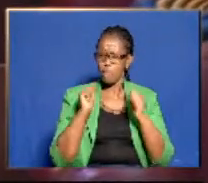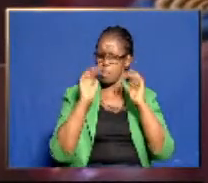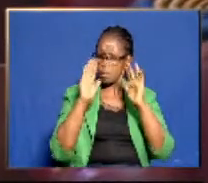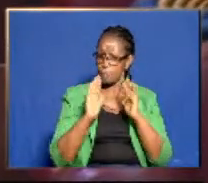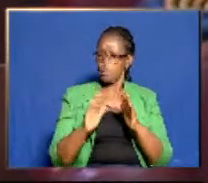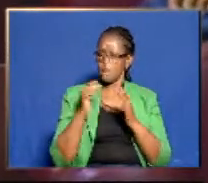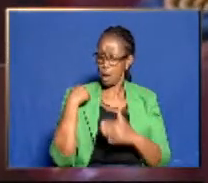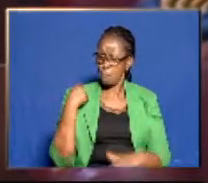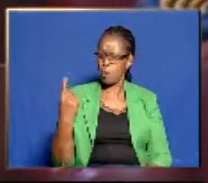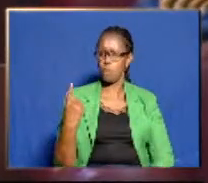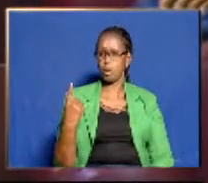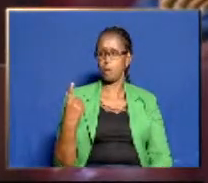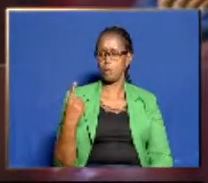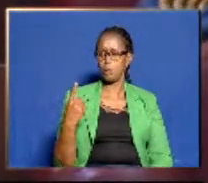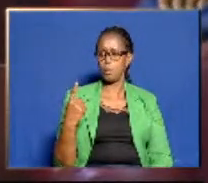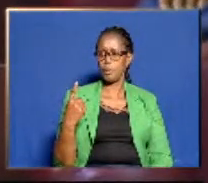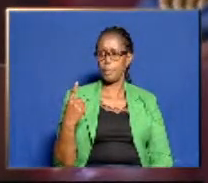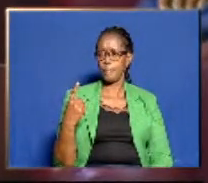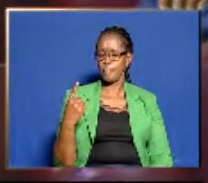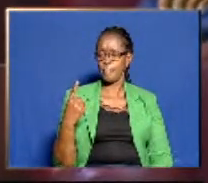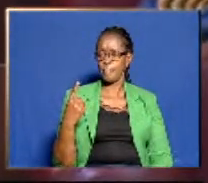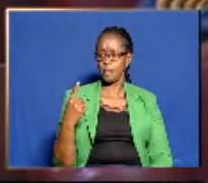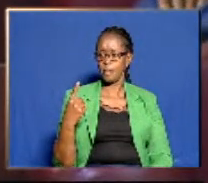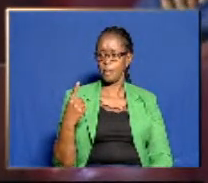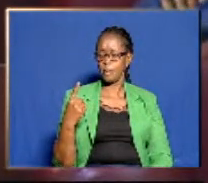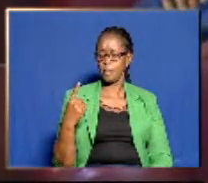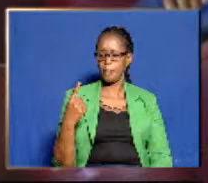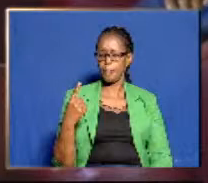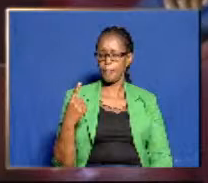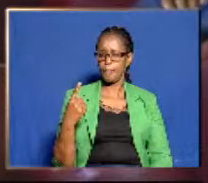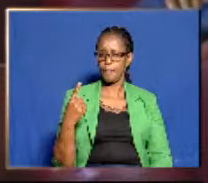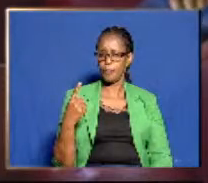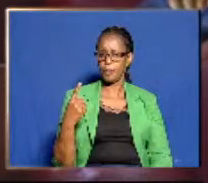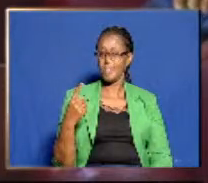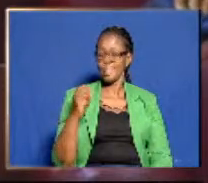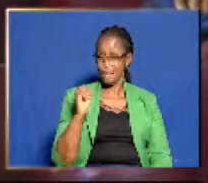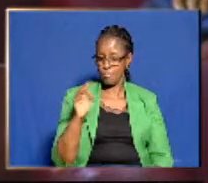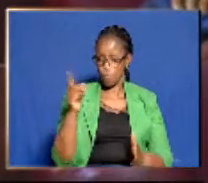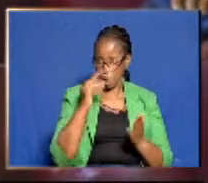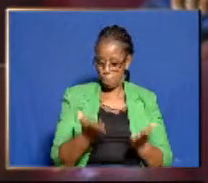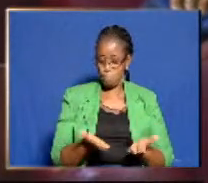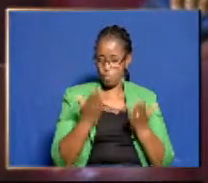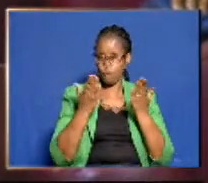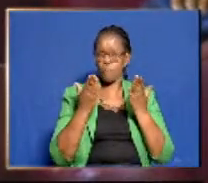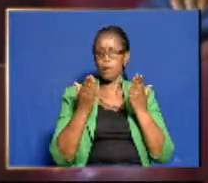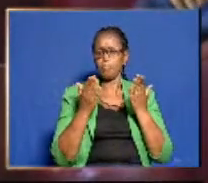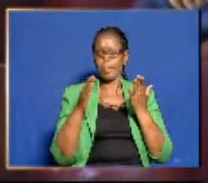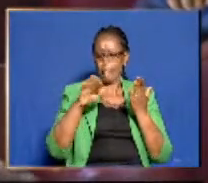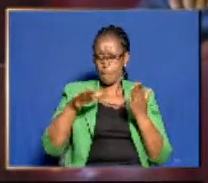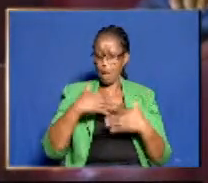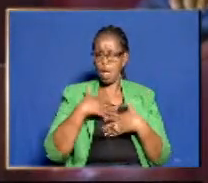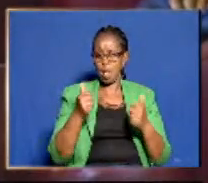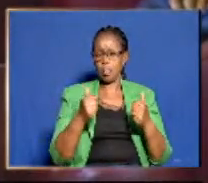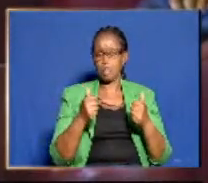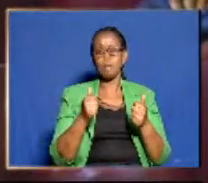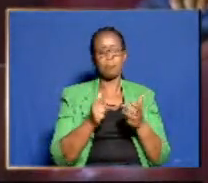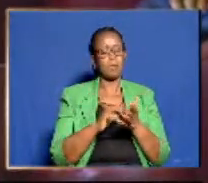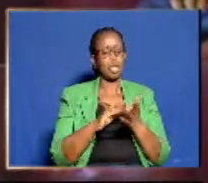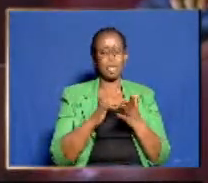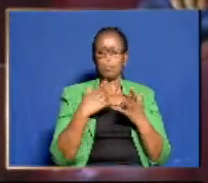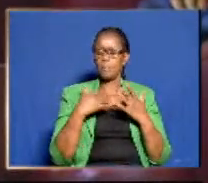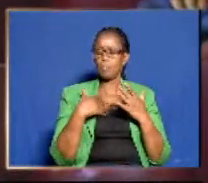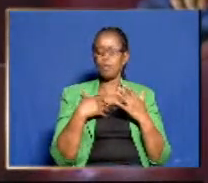tutazingatia sisi afya hapa Kenya, basi tutakuwa tumebadilisha maisha ya binadamu. Kwa sababu afya inaingilia pande